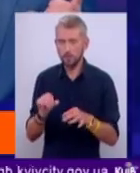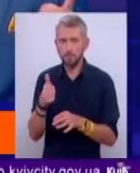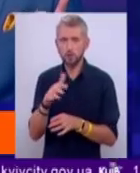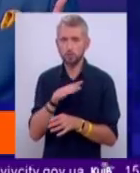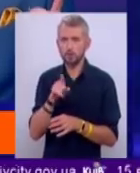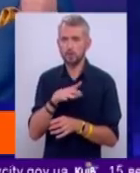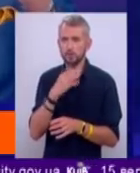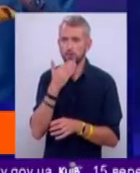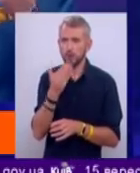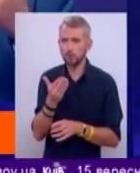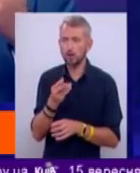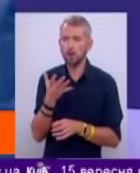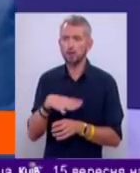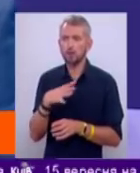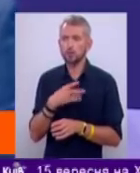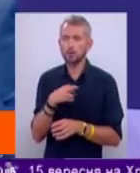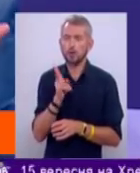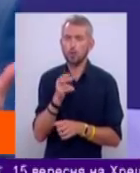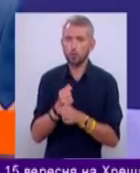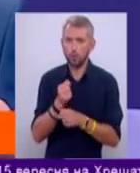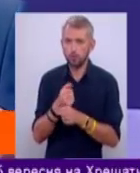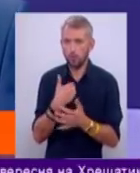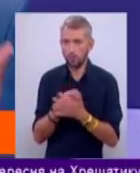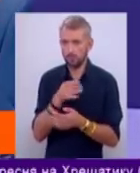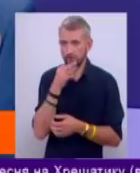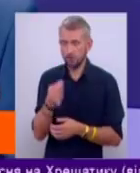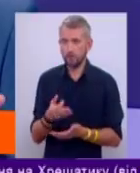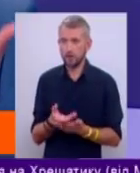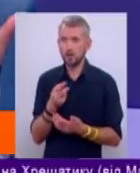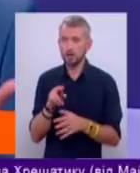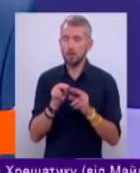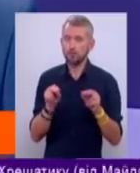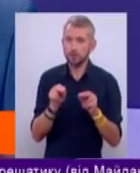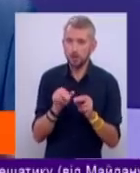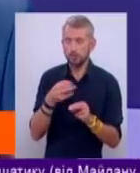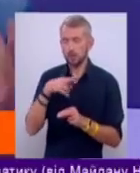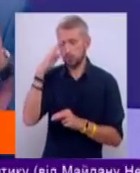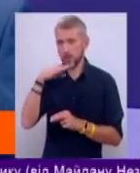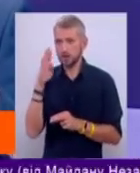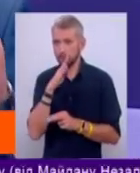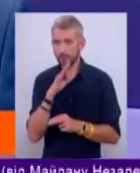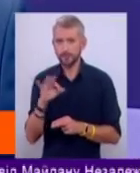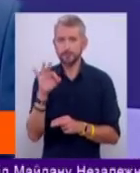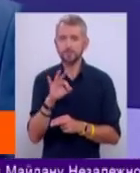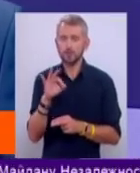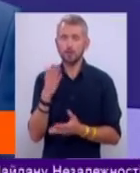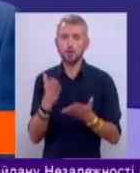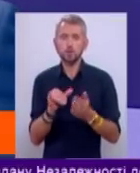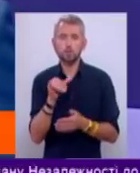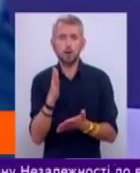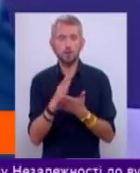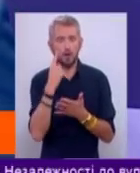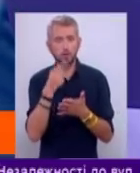ви запитували, для чого і для кого робимо. Ось ви і відповіли. І для вчителів, і для батьків. Стосовно, якщо у вас